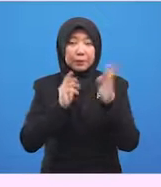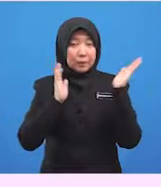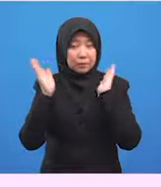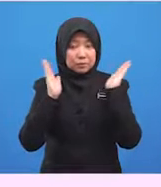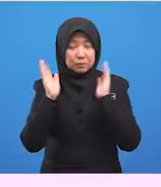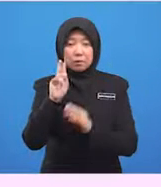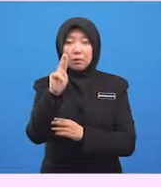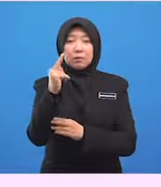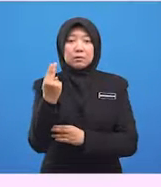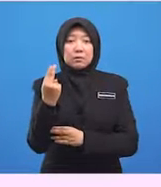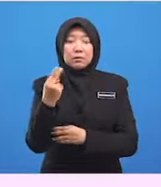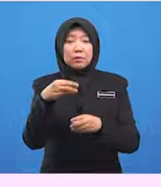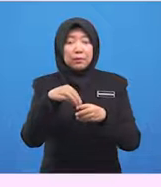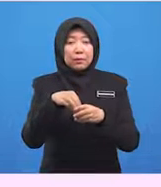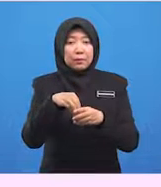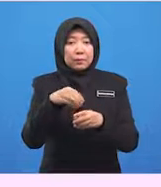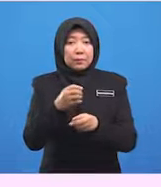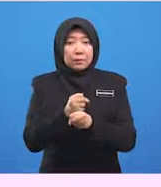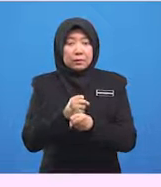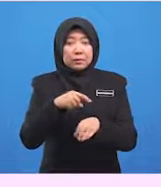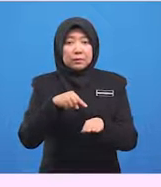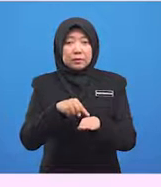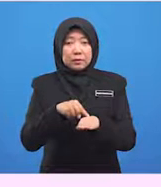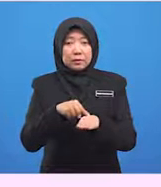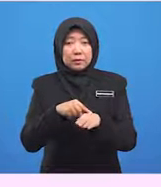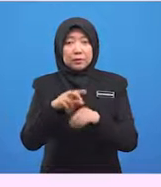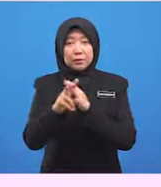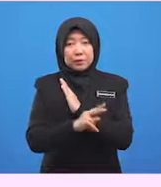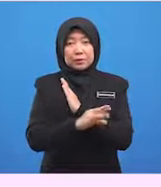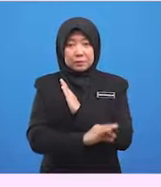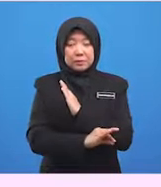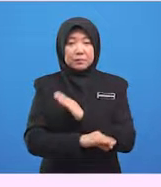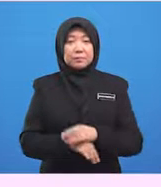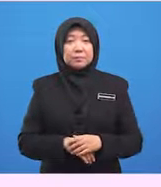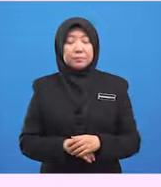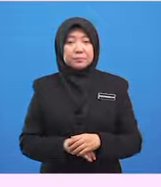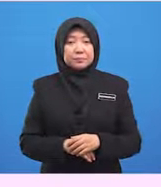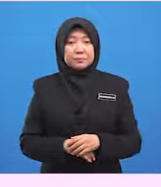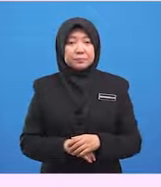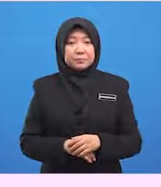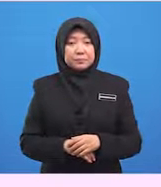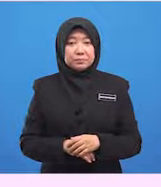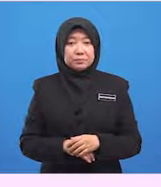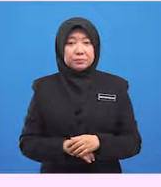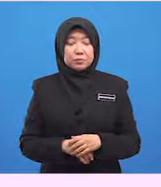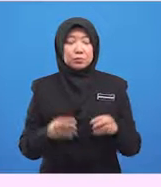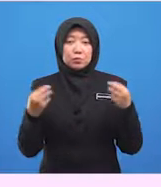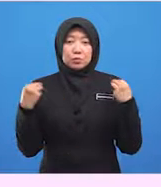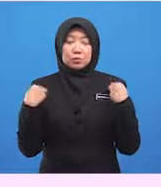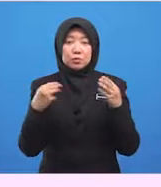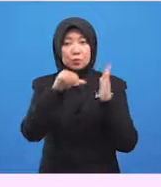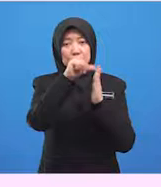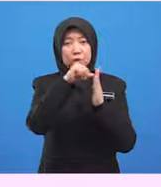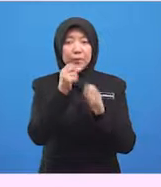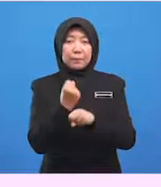hanya dapat ditemui di pangkalan Kompas mimpi 97 dan ukiran